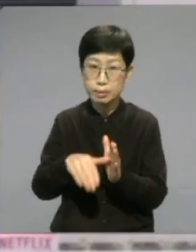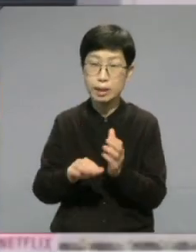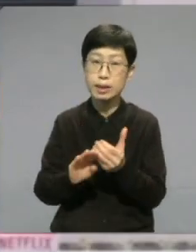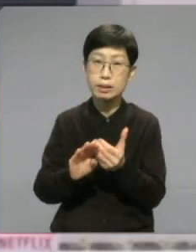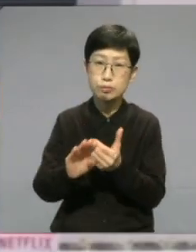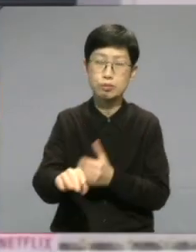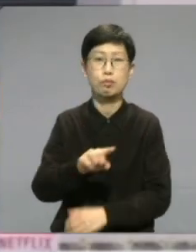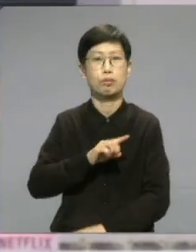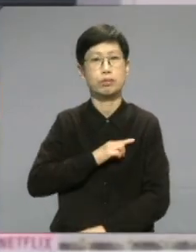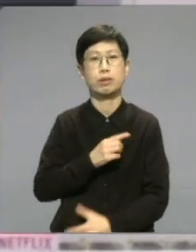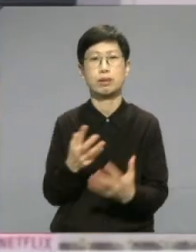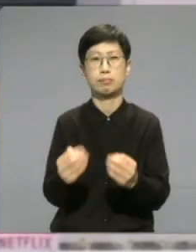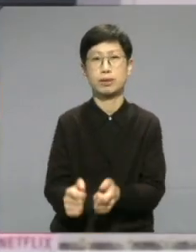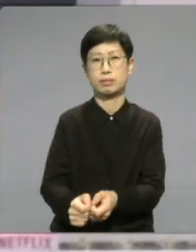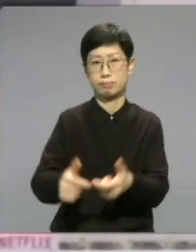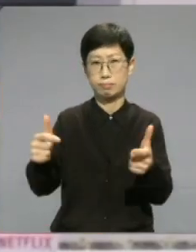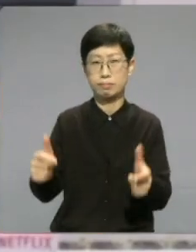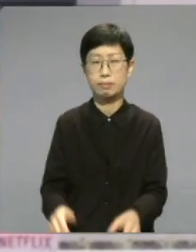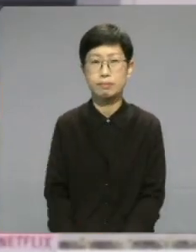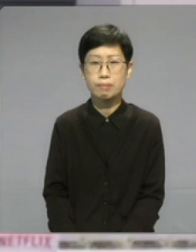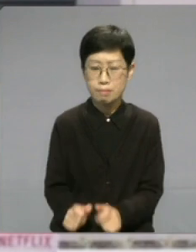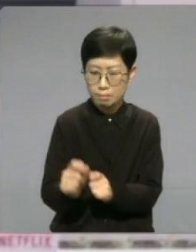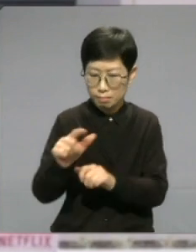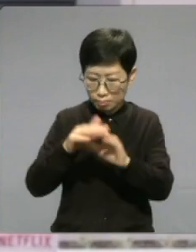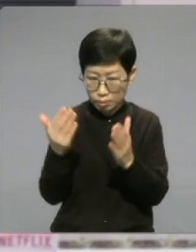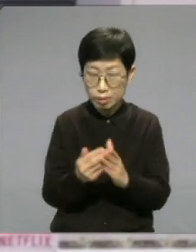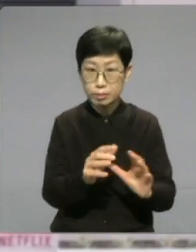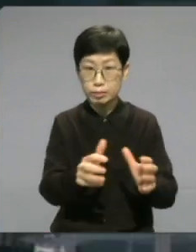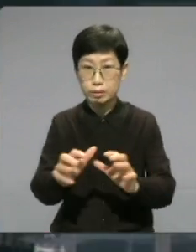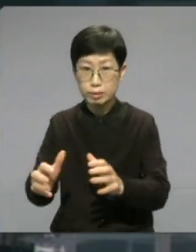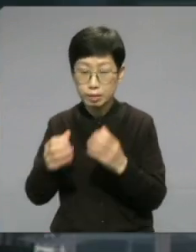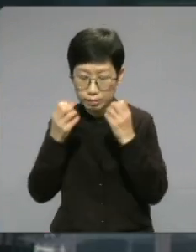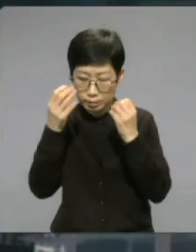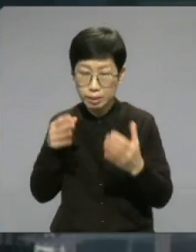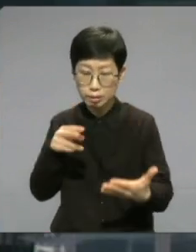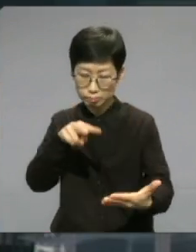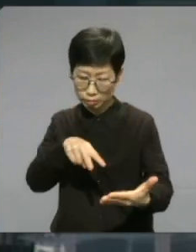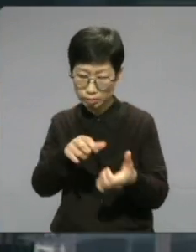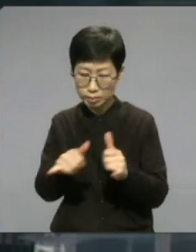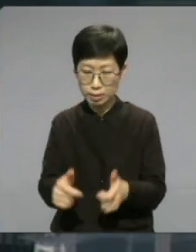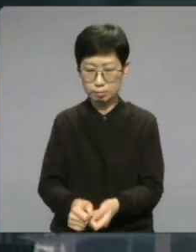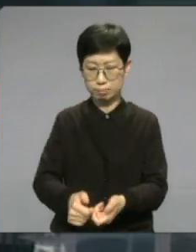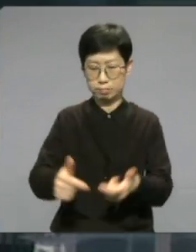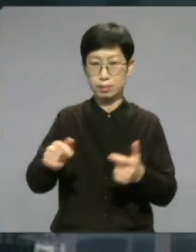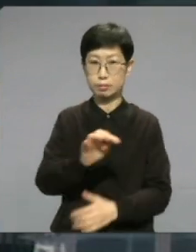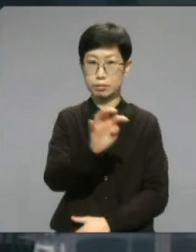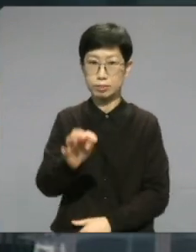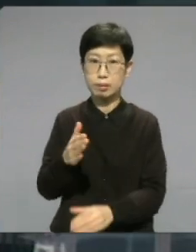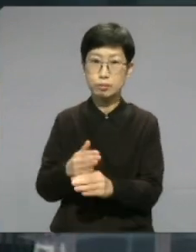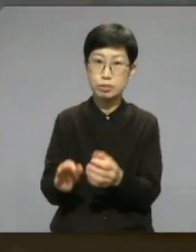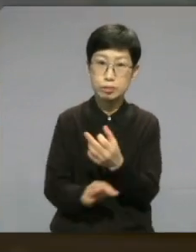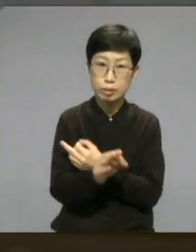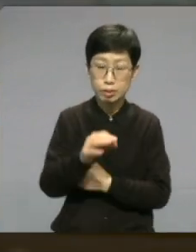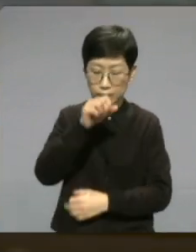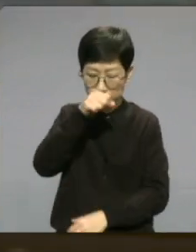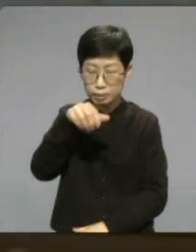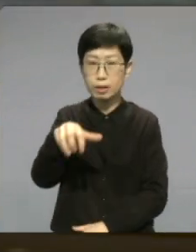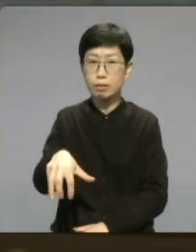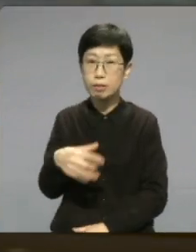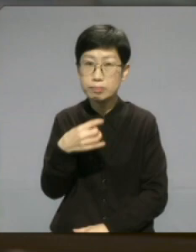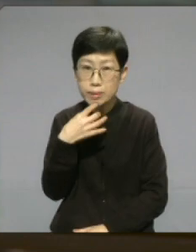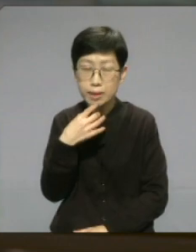가장 많은 증가폭입니다. 거의 모든 국가에서 신규 구독자가 증가한 가운데 유럽과 중동, 아프리카